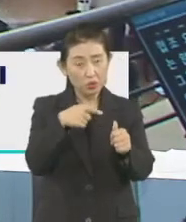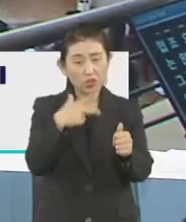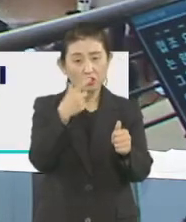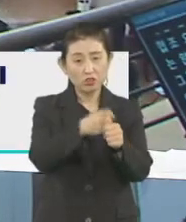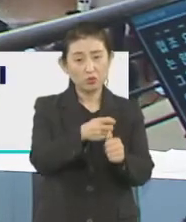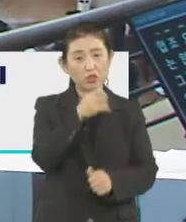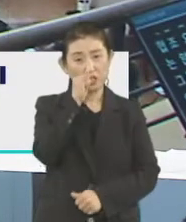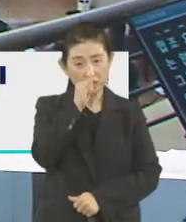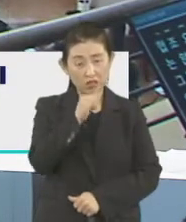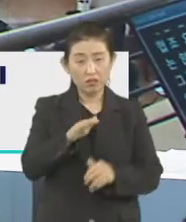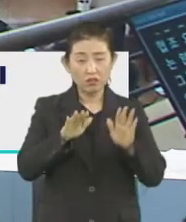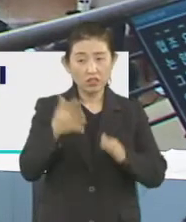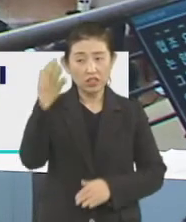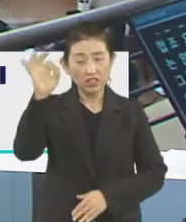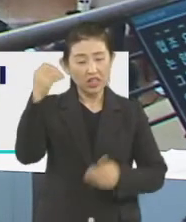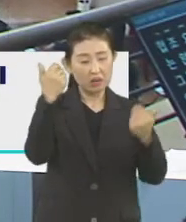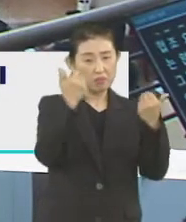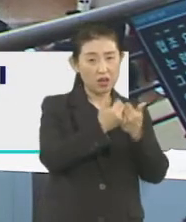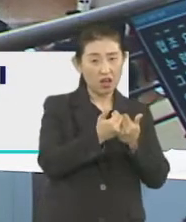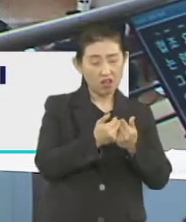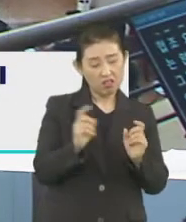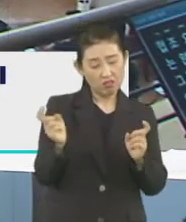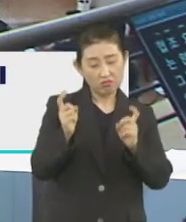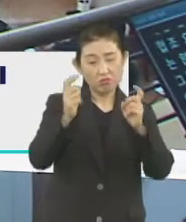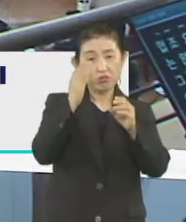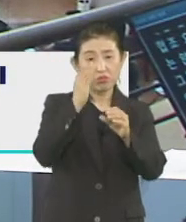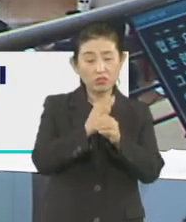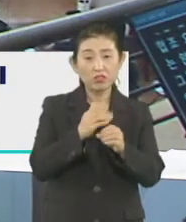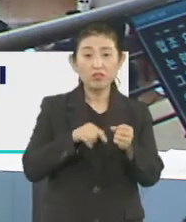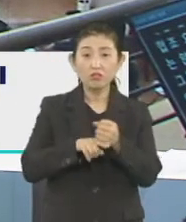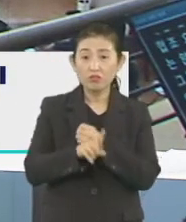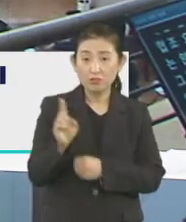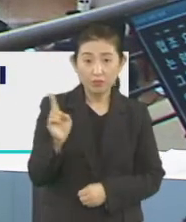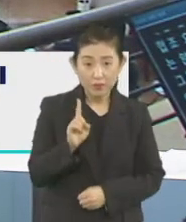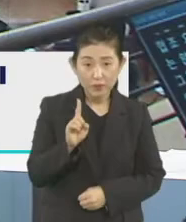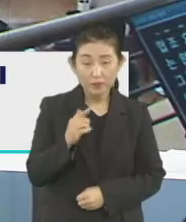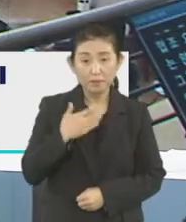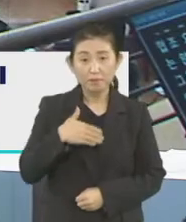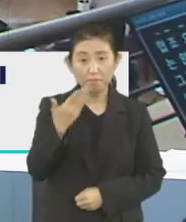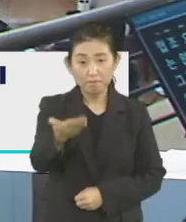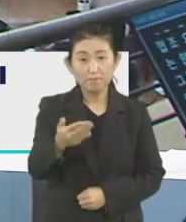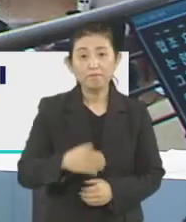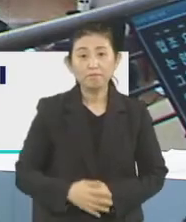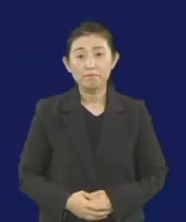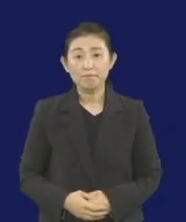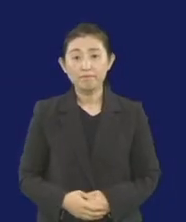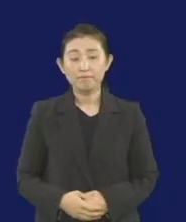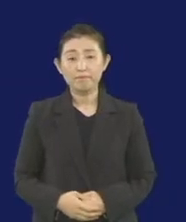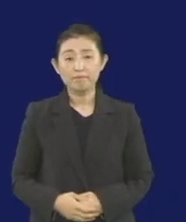주장인데 찬반 양론이 거셉니다. 어떤 이유 때문인지 이선학 기자가 취재했습니다.